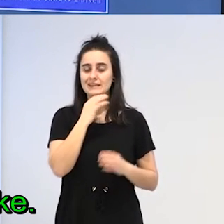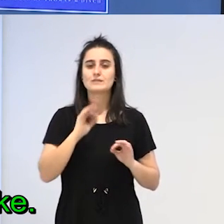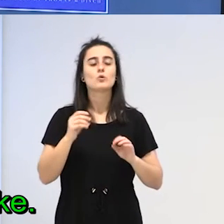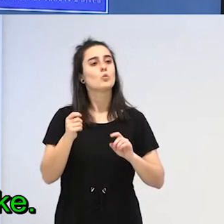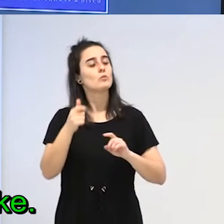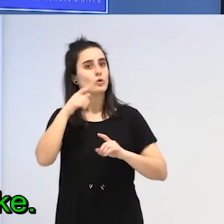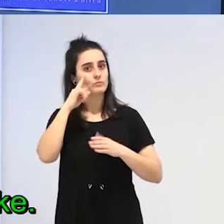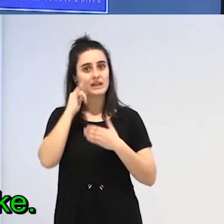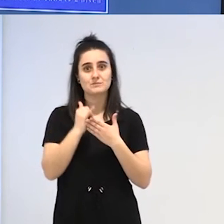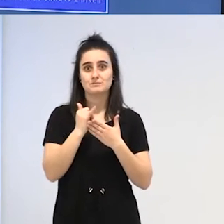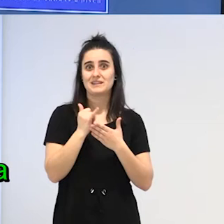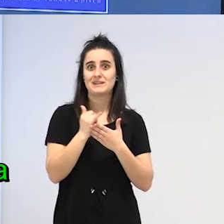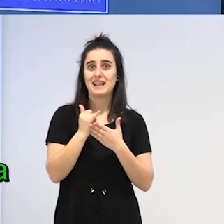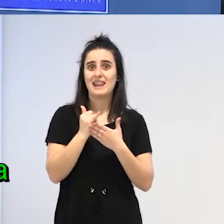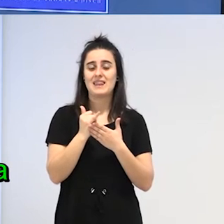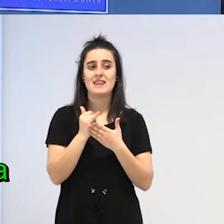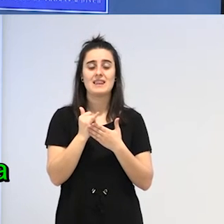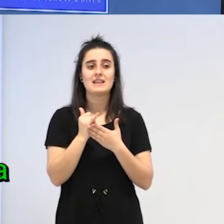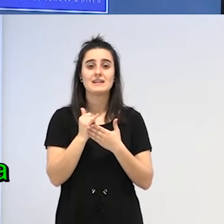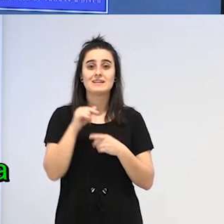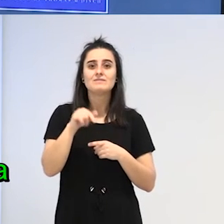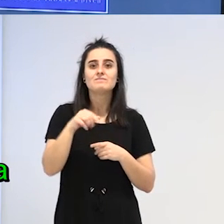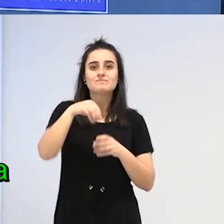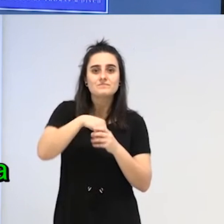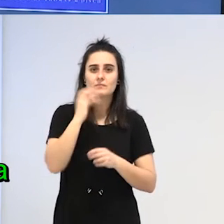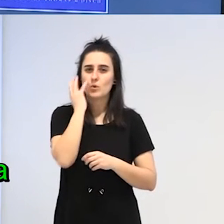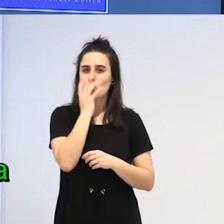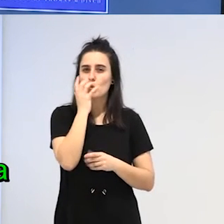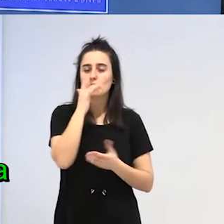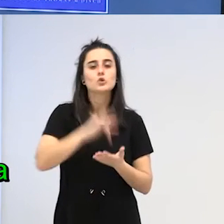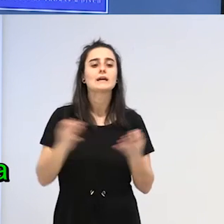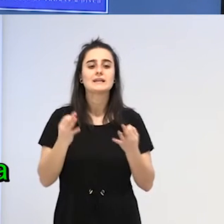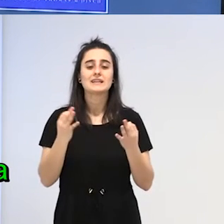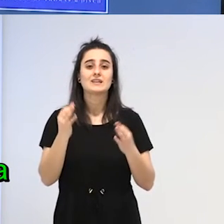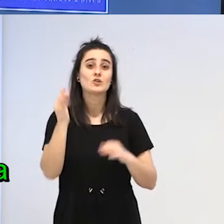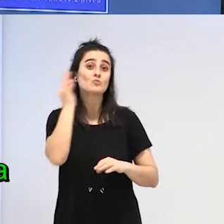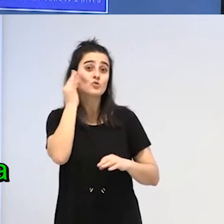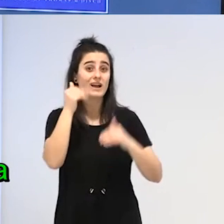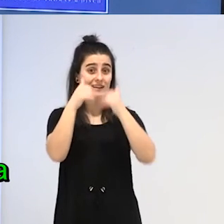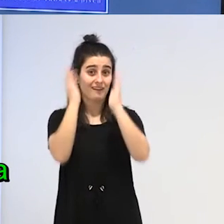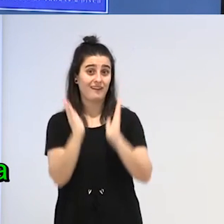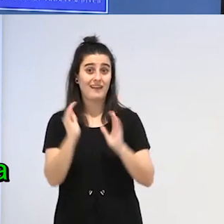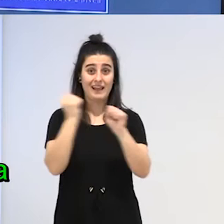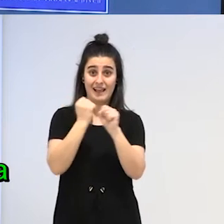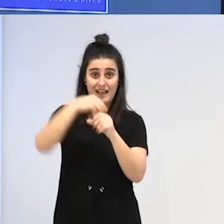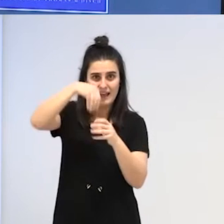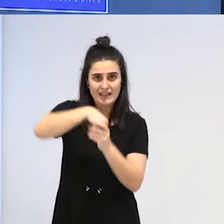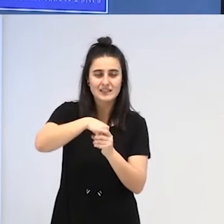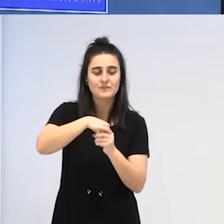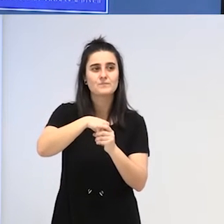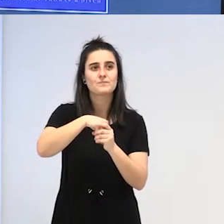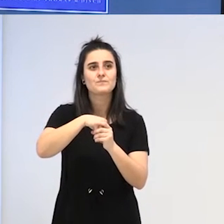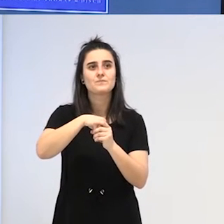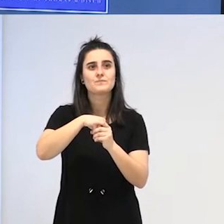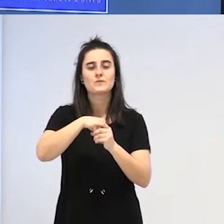esperimentala dela esango nuke, eta bertan gertatzen dana da Etxeko Andrearen irudia, bueno, irudiak estanda